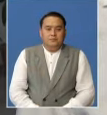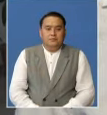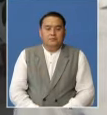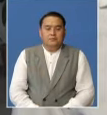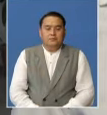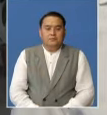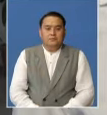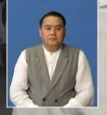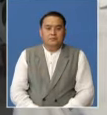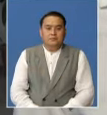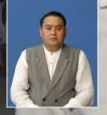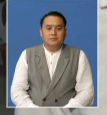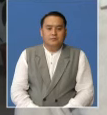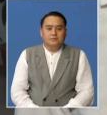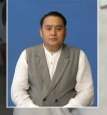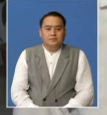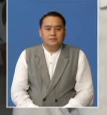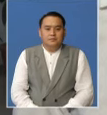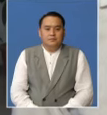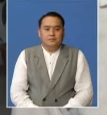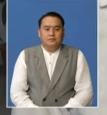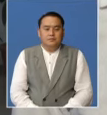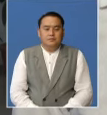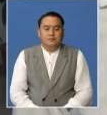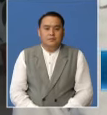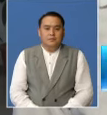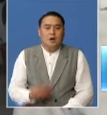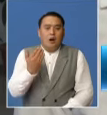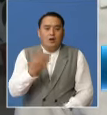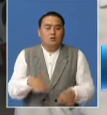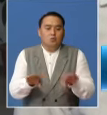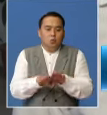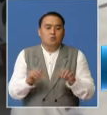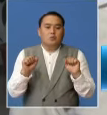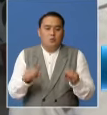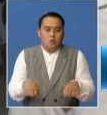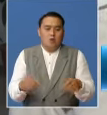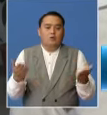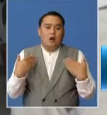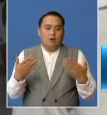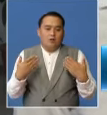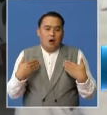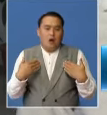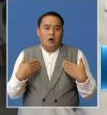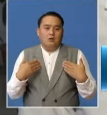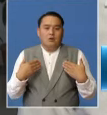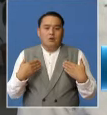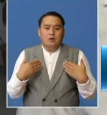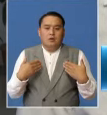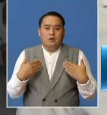Она тоже могла бы здесь отдыхать просто так. И то она здесь дает